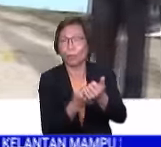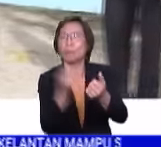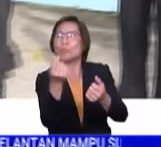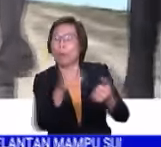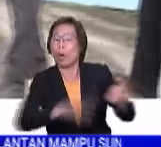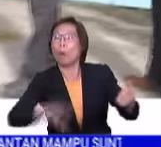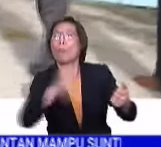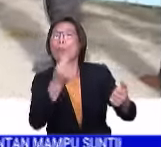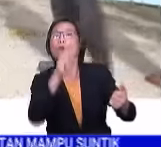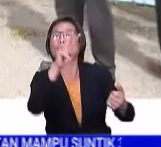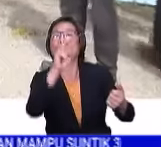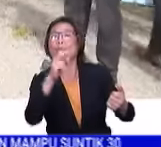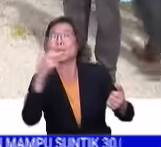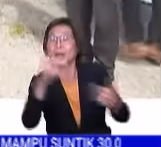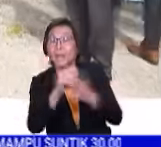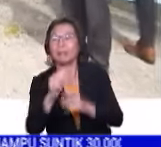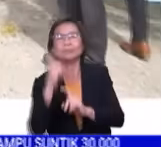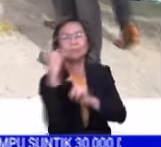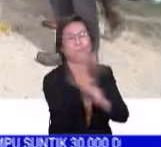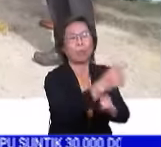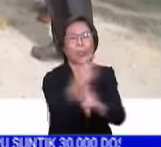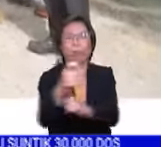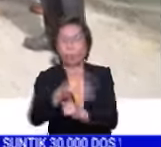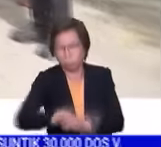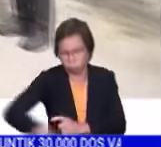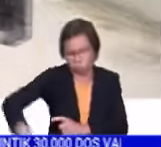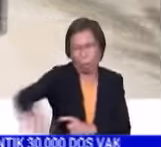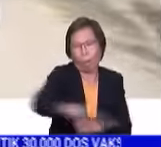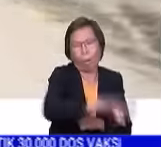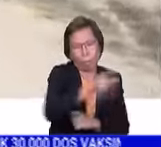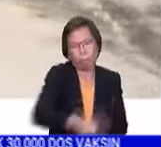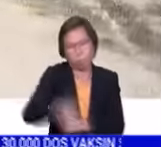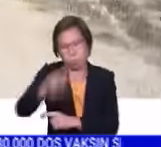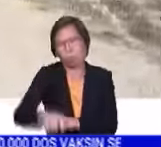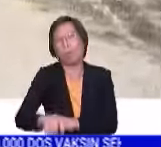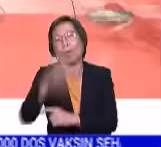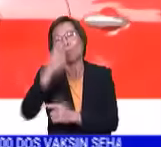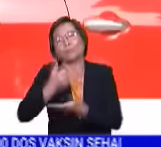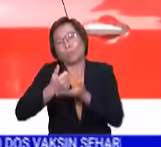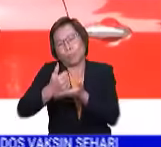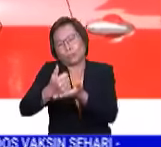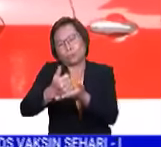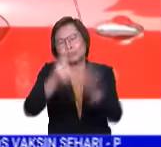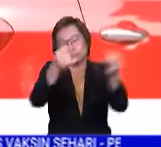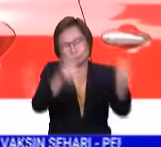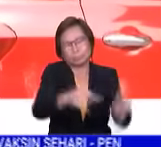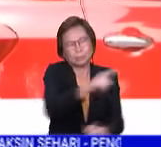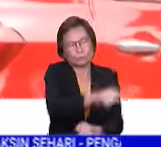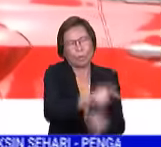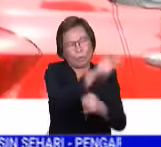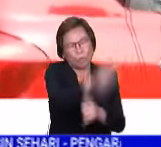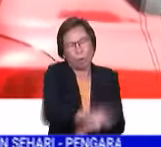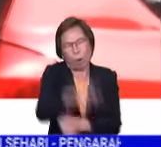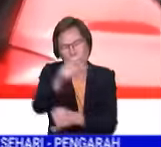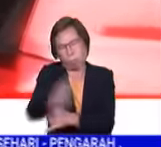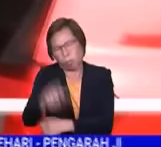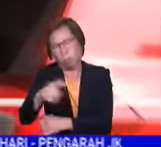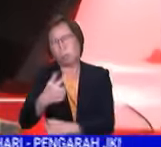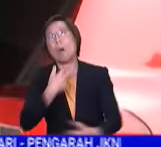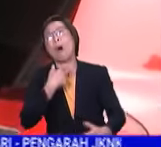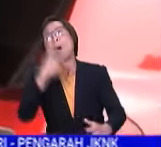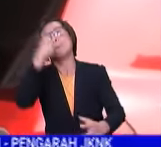itu disalurkan kepada penduduk di sekitar kawasan berkenaan untuk membantu individu yang terjejas akibat